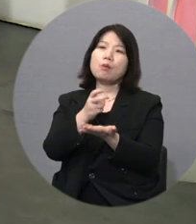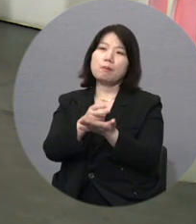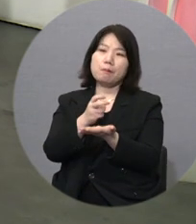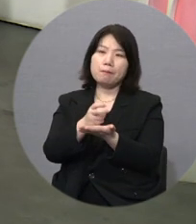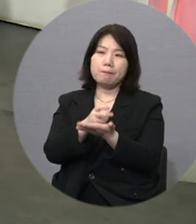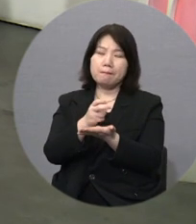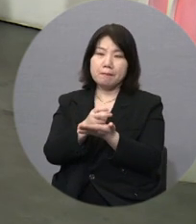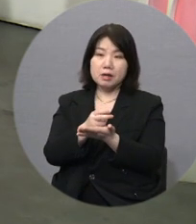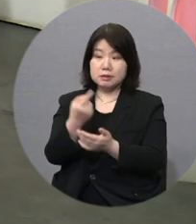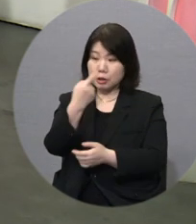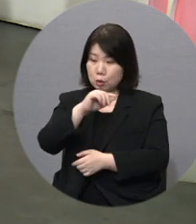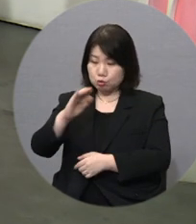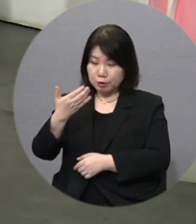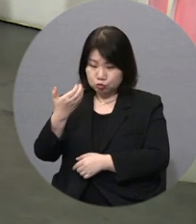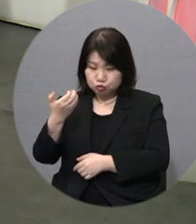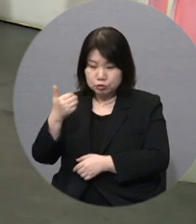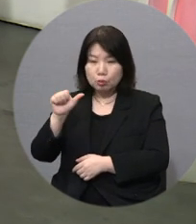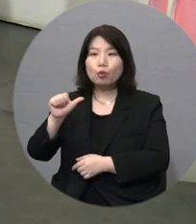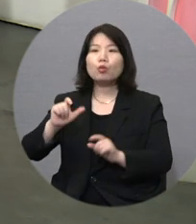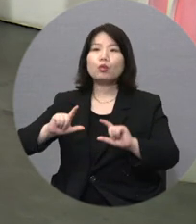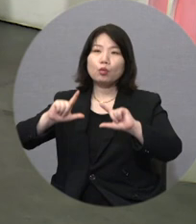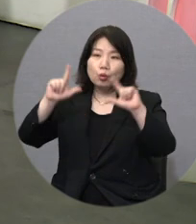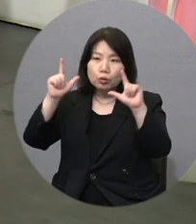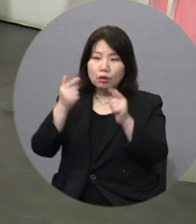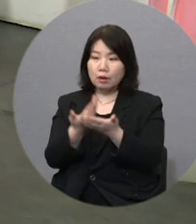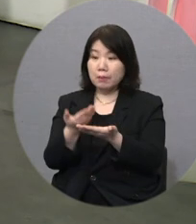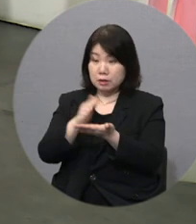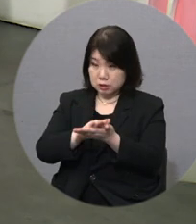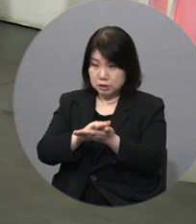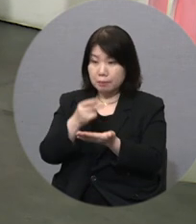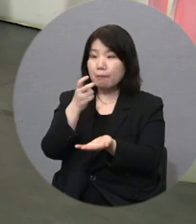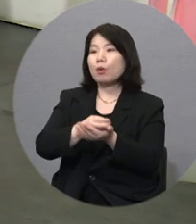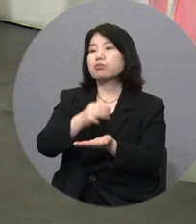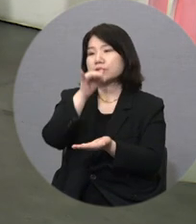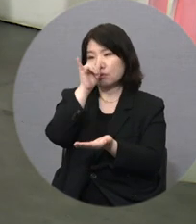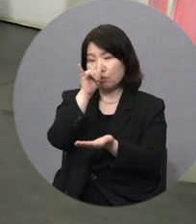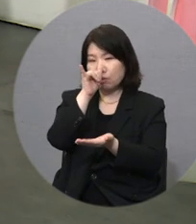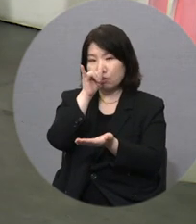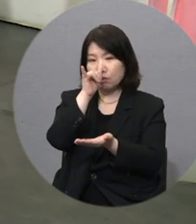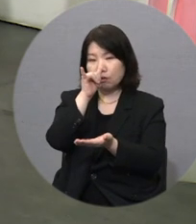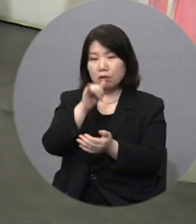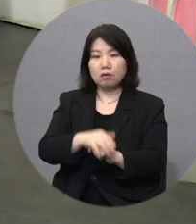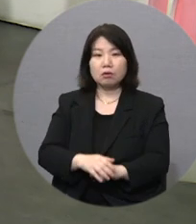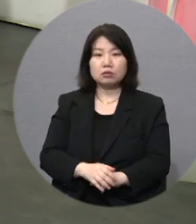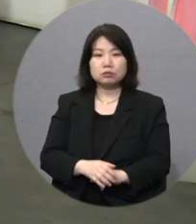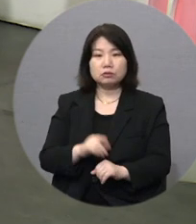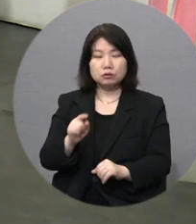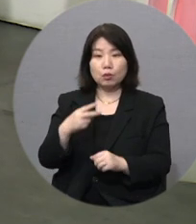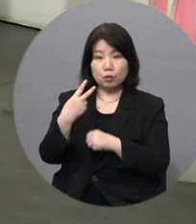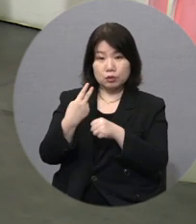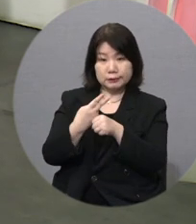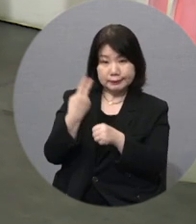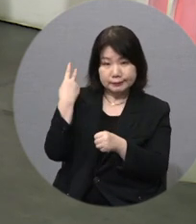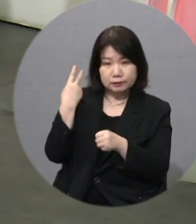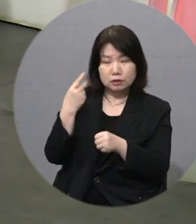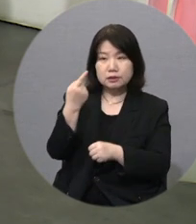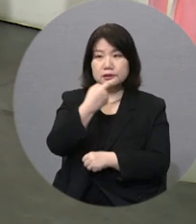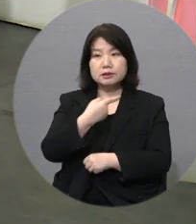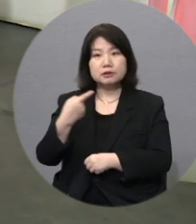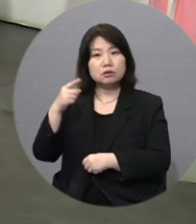법률이 1995년도에 만들 정신보건법이 있습니다 그것이 있었고 또 2년 전에